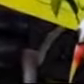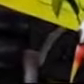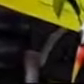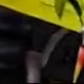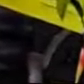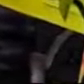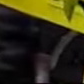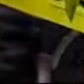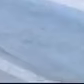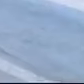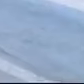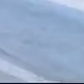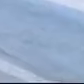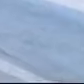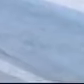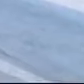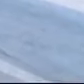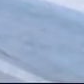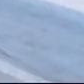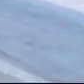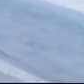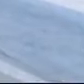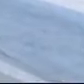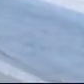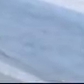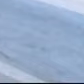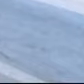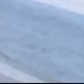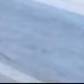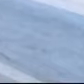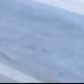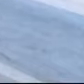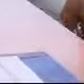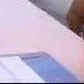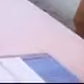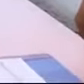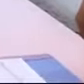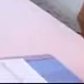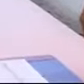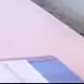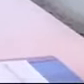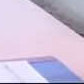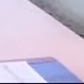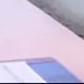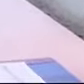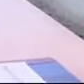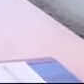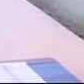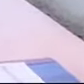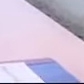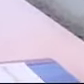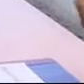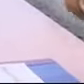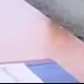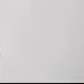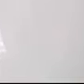เจือทั้งนี้เพื่อใครกันฉันคนไท